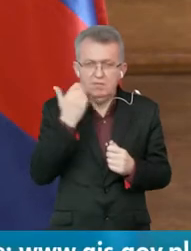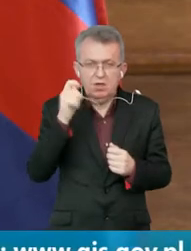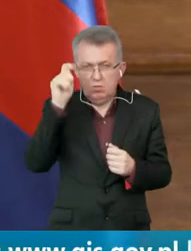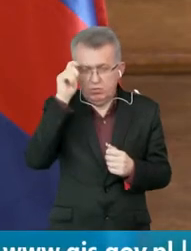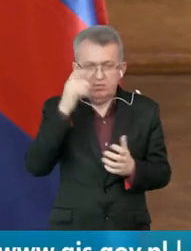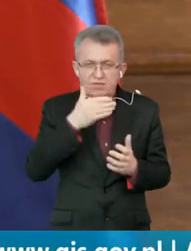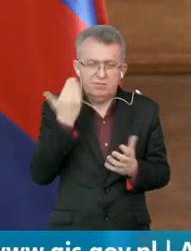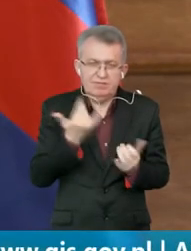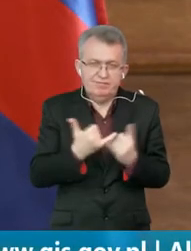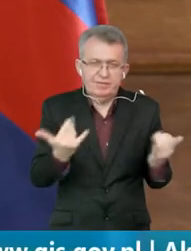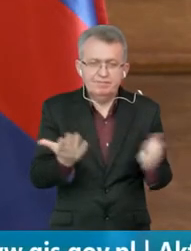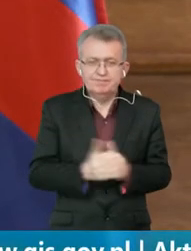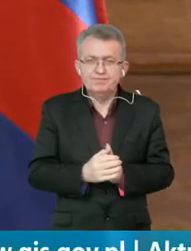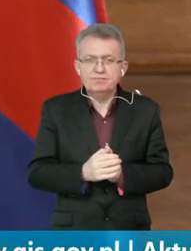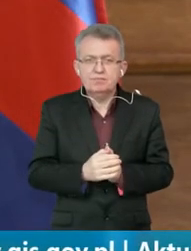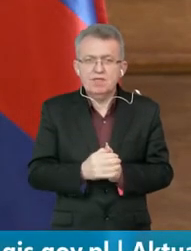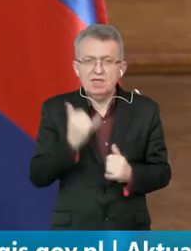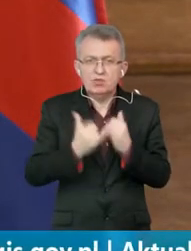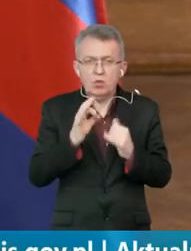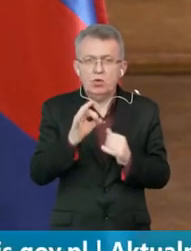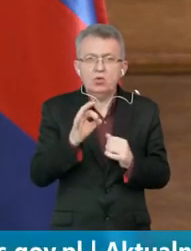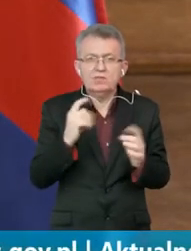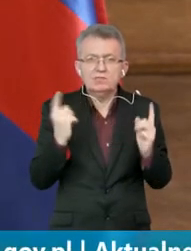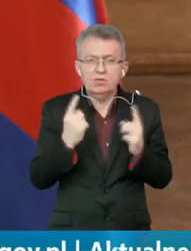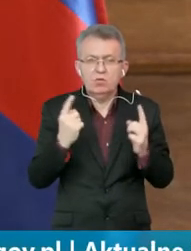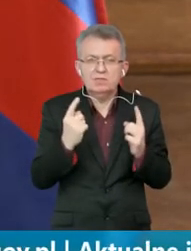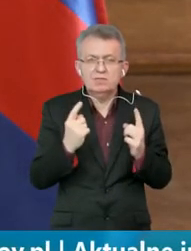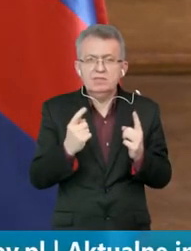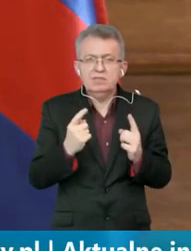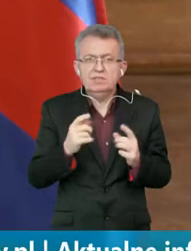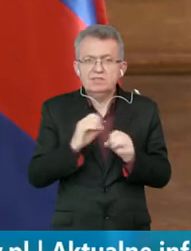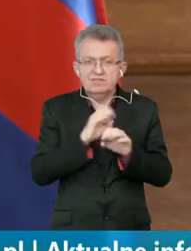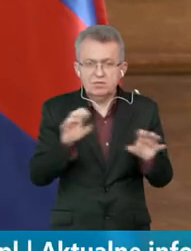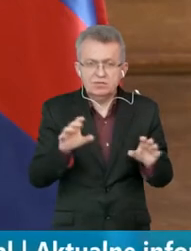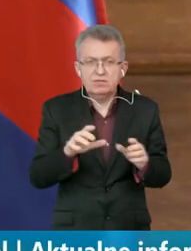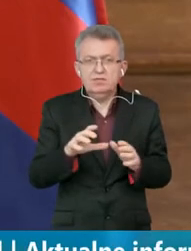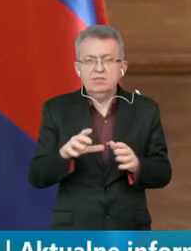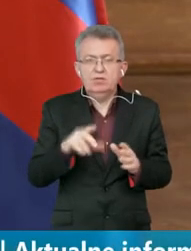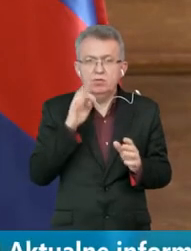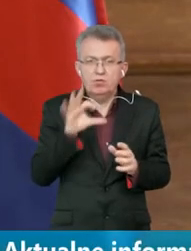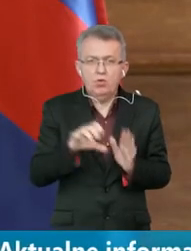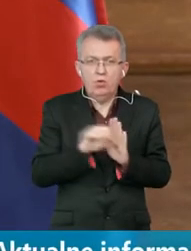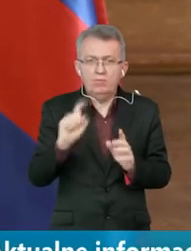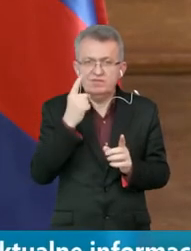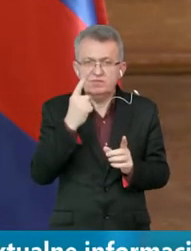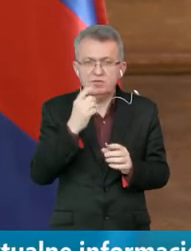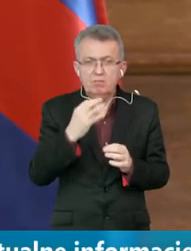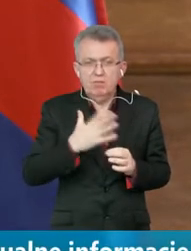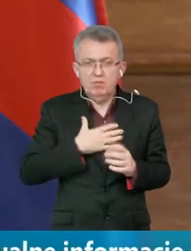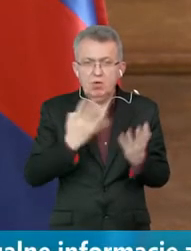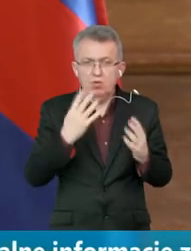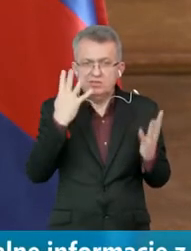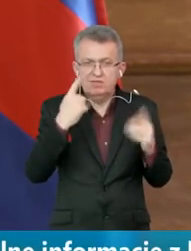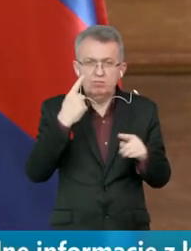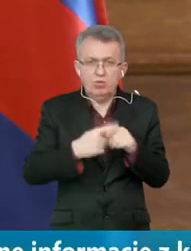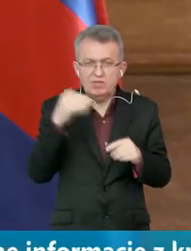facto na tą chwilę nie ma. Jeżeli chodzi o sytuację z zakażeniami, to od 1 stycznia mamy około 9,5